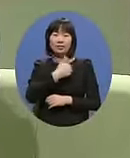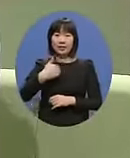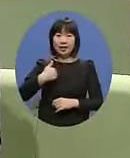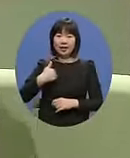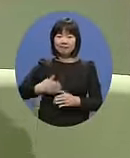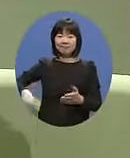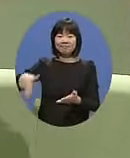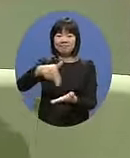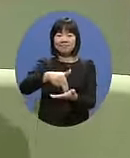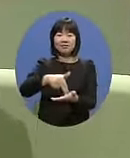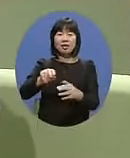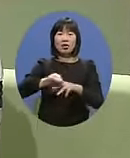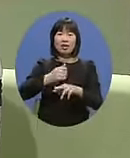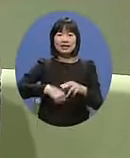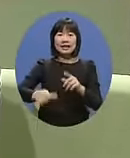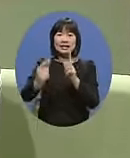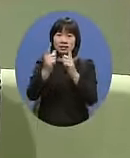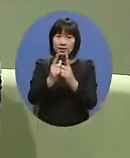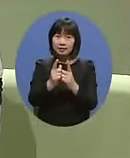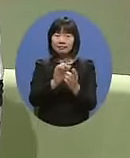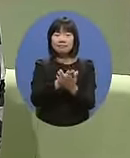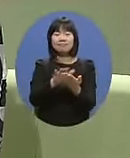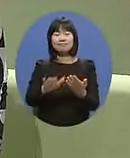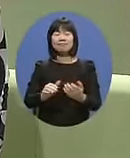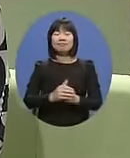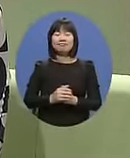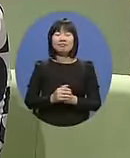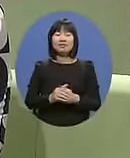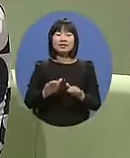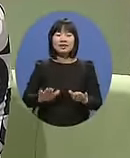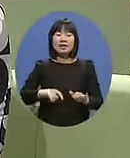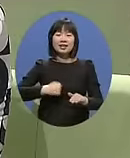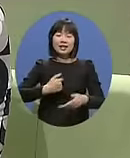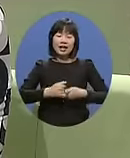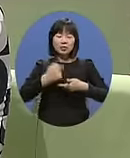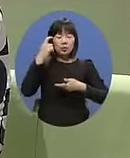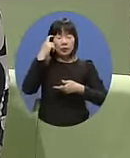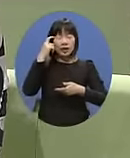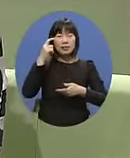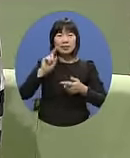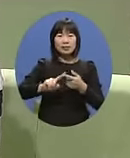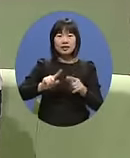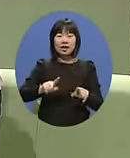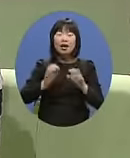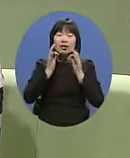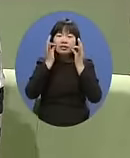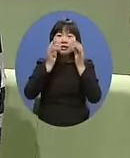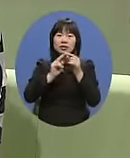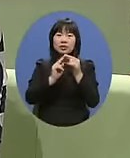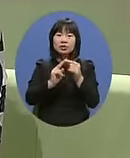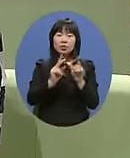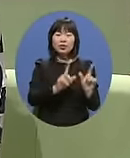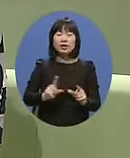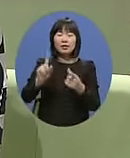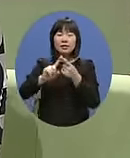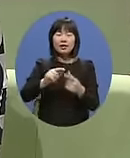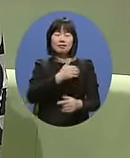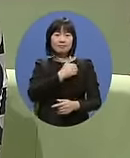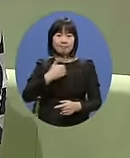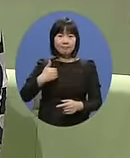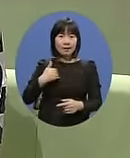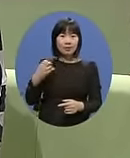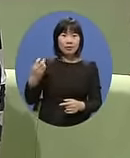당당하게 나가서 왕자님 하고 맞이했죠. 네. 그래서 사실 자존감이라고 하는 것은 이렇게 성실성과 삶에 대한